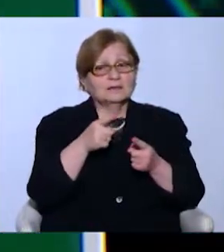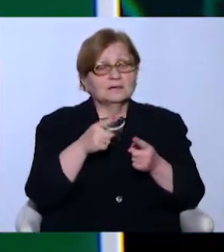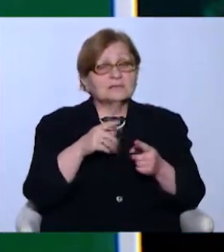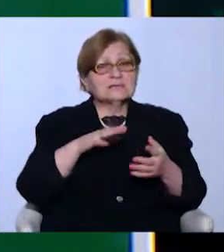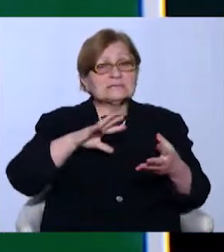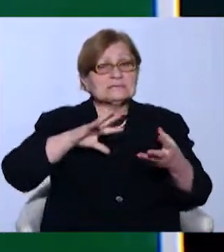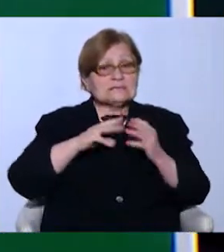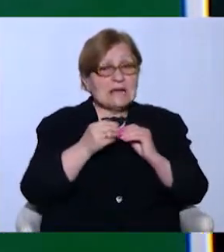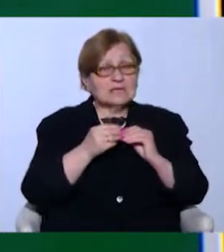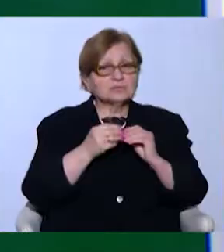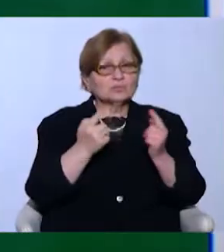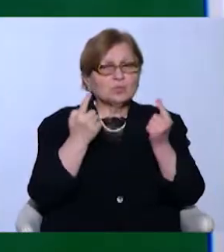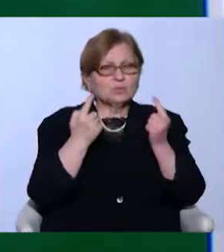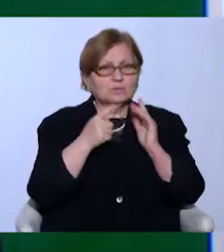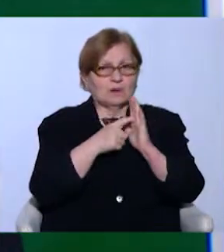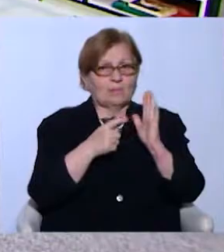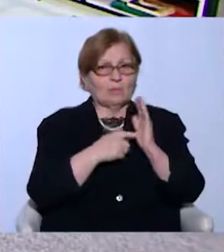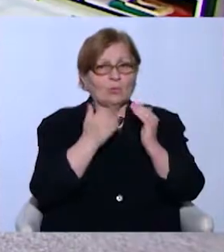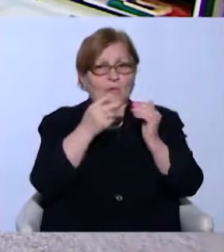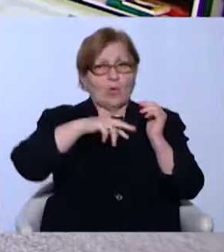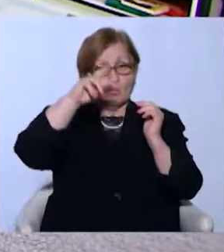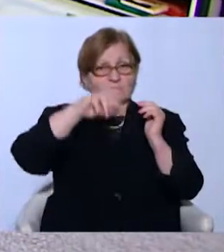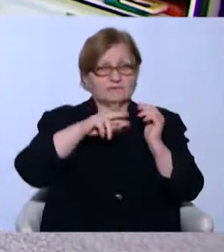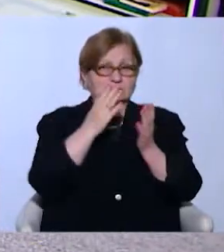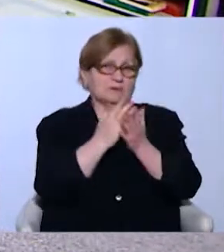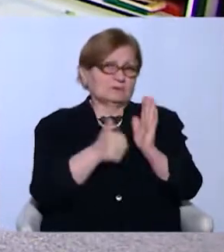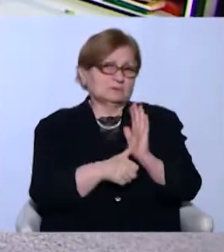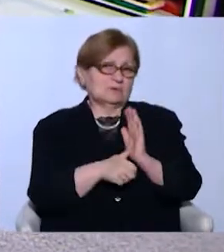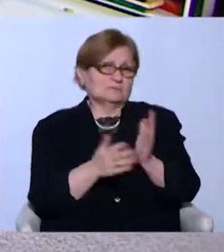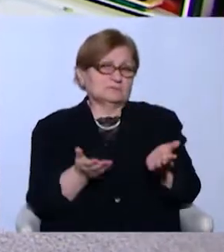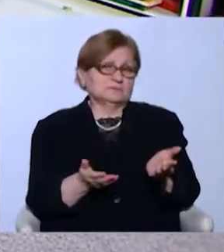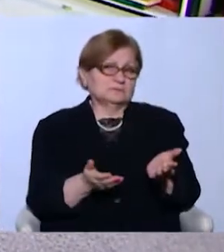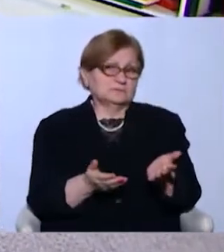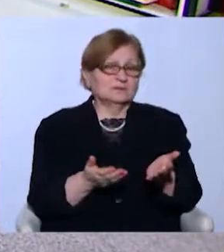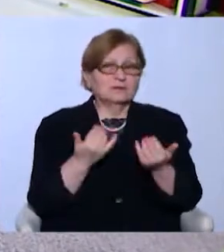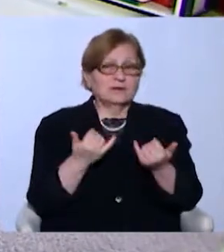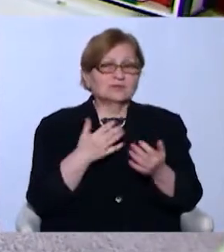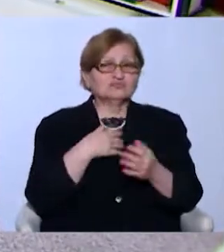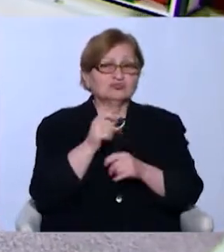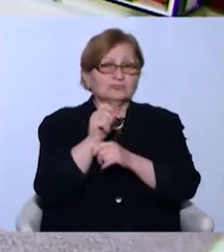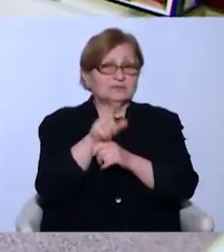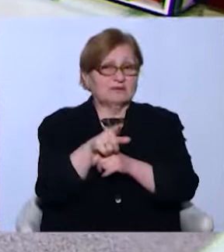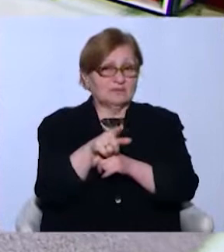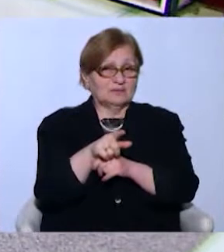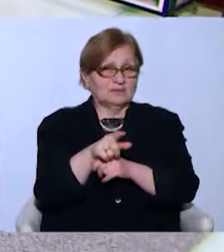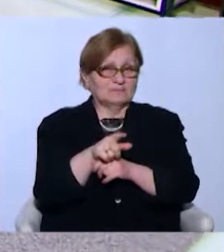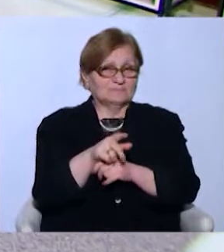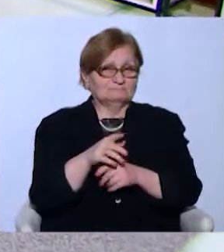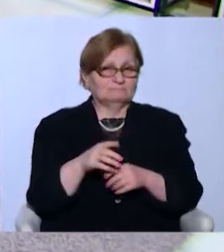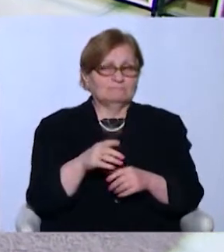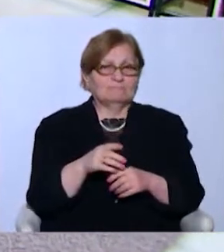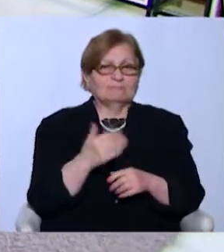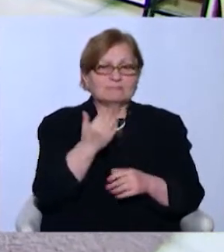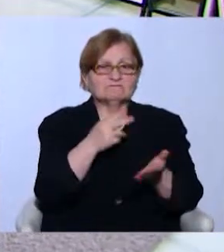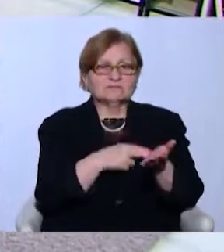უდიდესი გამყოფი მათი ყოფილი 6. აი ახლა ჩემი დავალება ასეთია. თქვენი